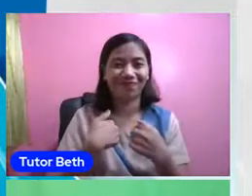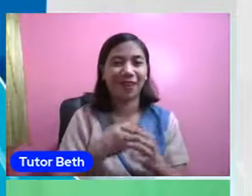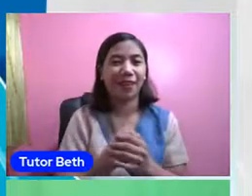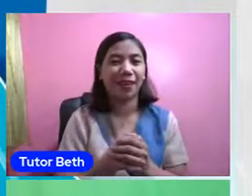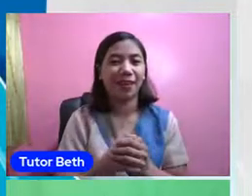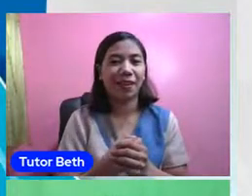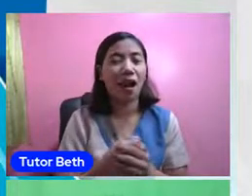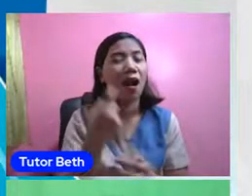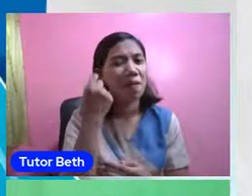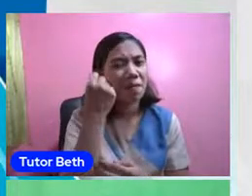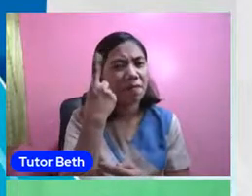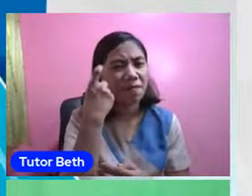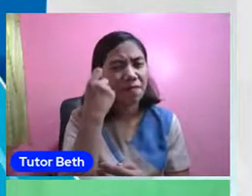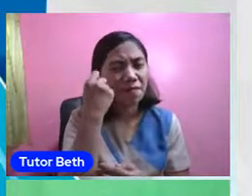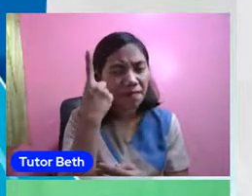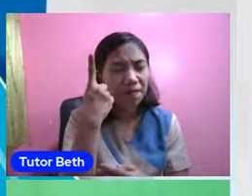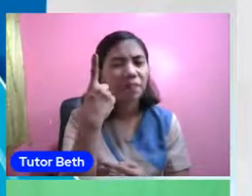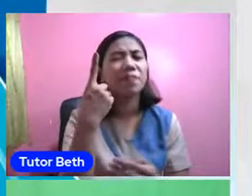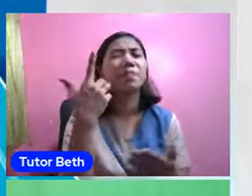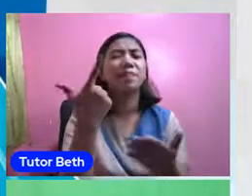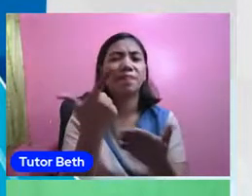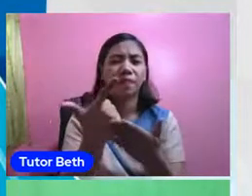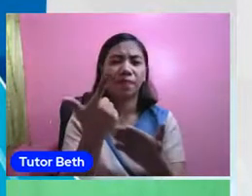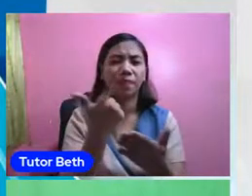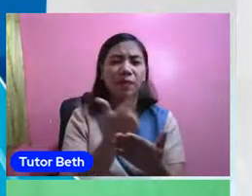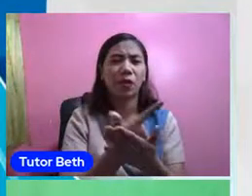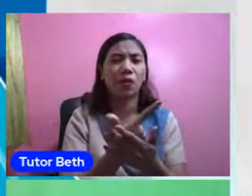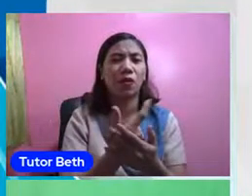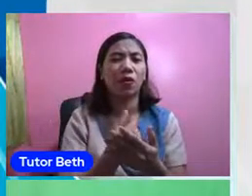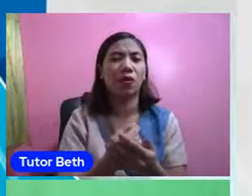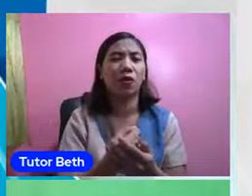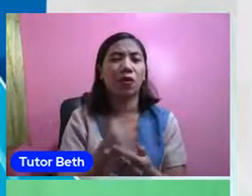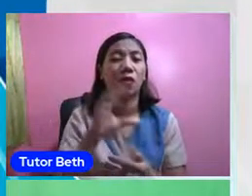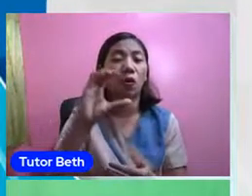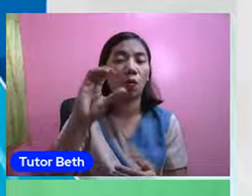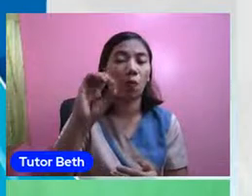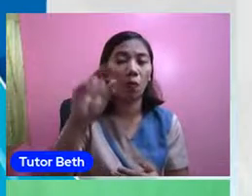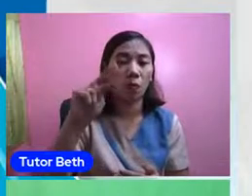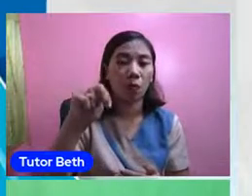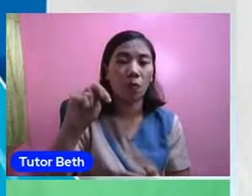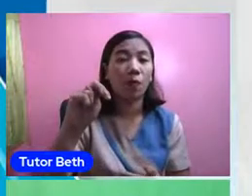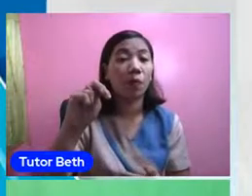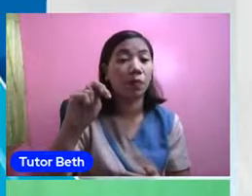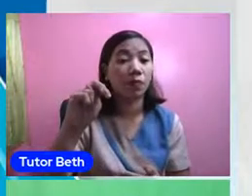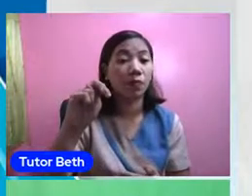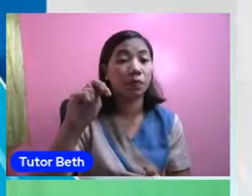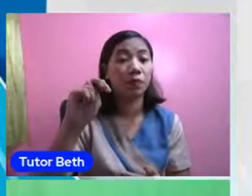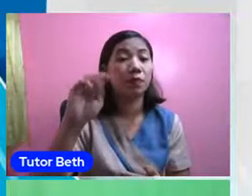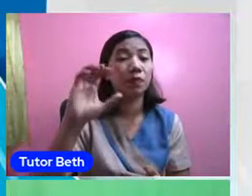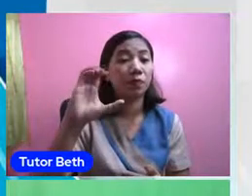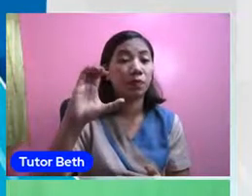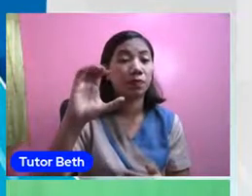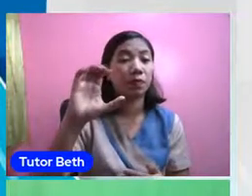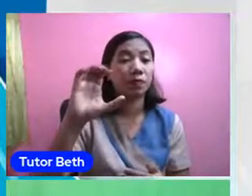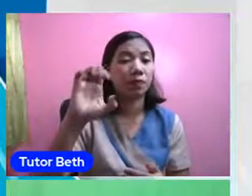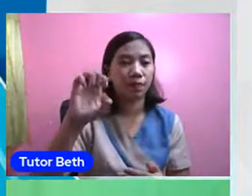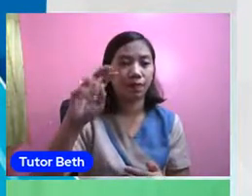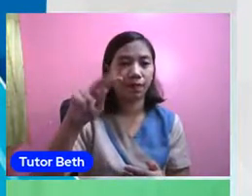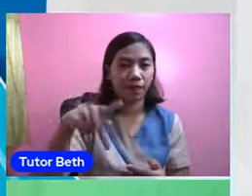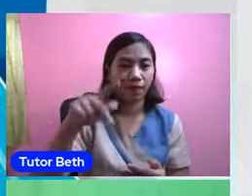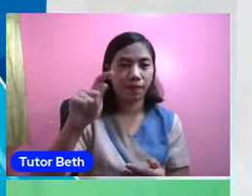lalo natin naiintindihan yung konsepto ng bago nating aralin. Okay. Sige nga. Sabay-sabay tayo ha.